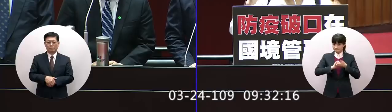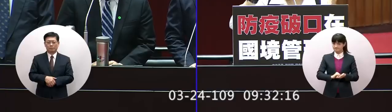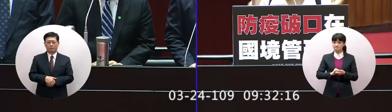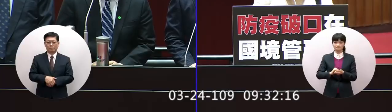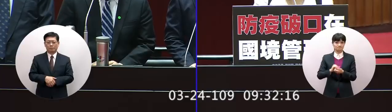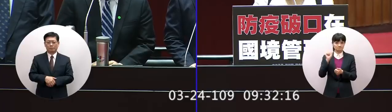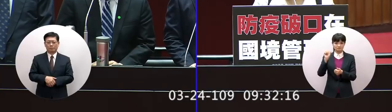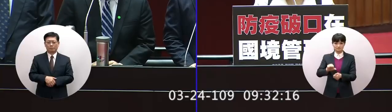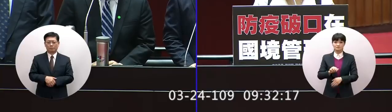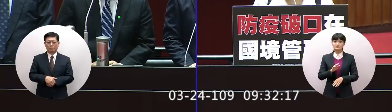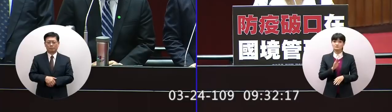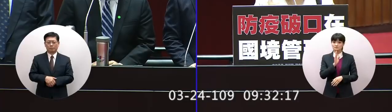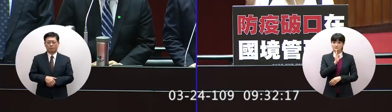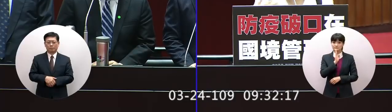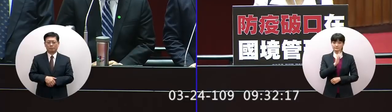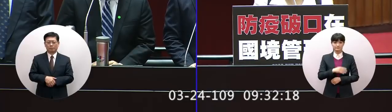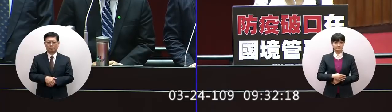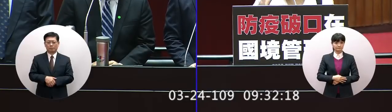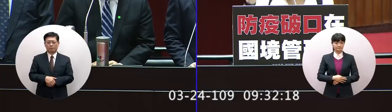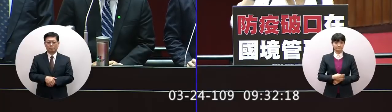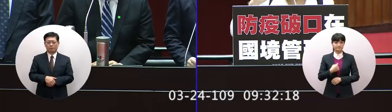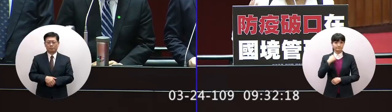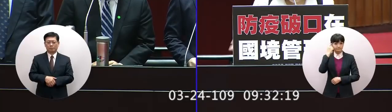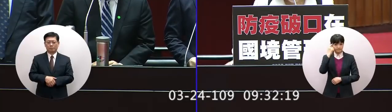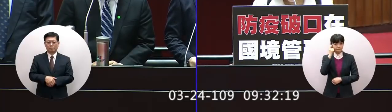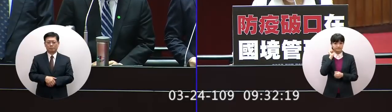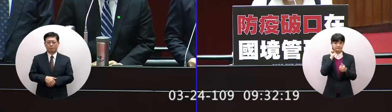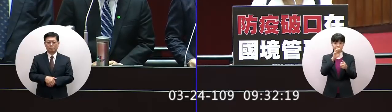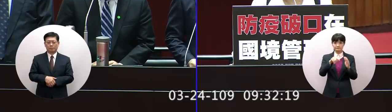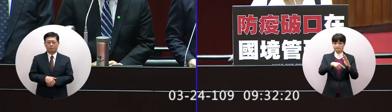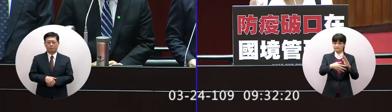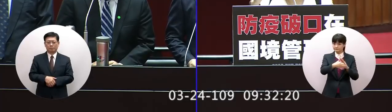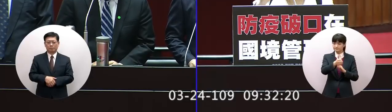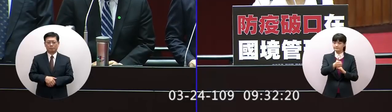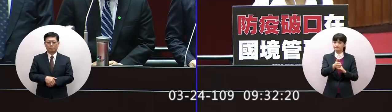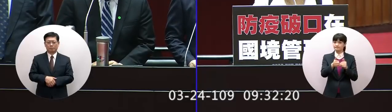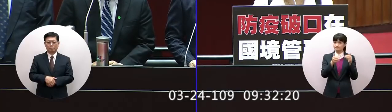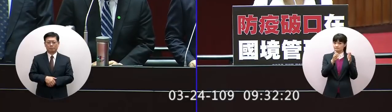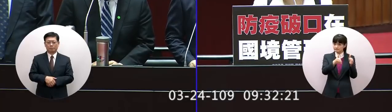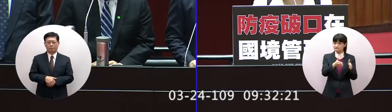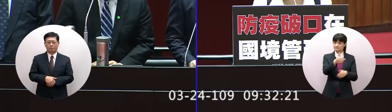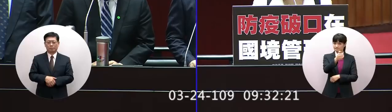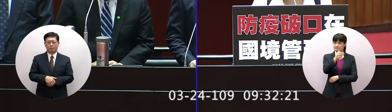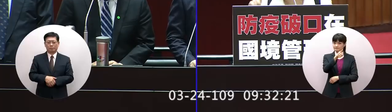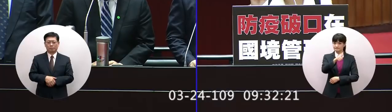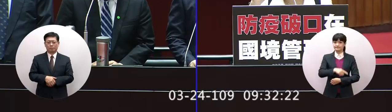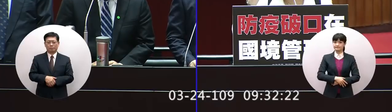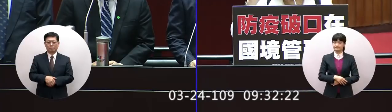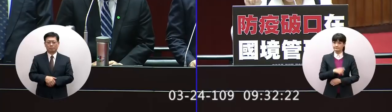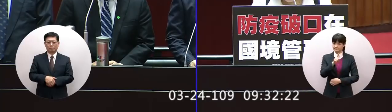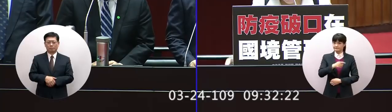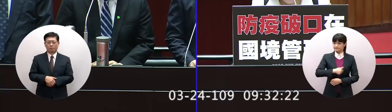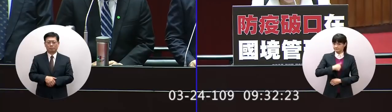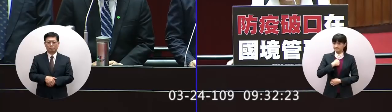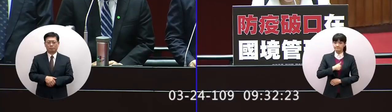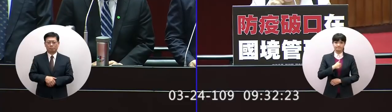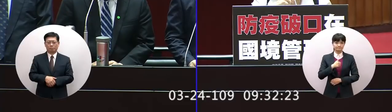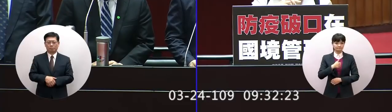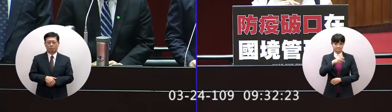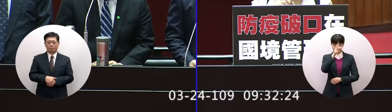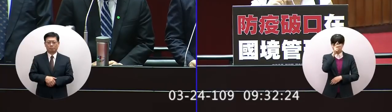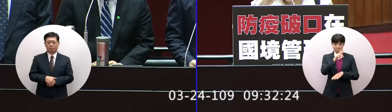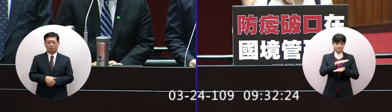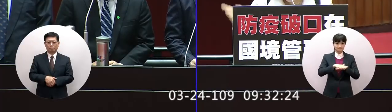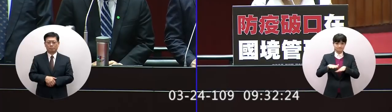供应啊。不过我在这边，其实我要向院长您来致敬啊，其实您才是真正的治安专家